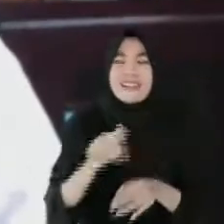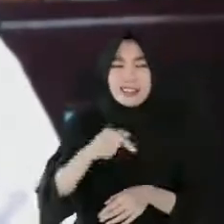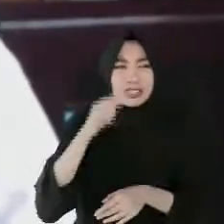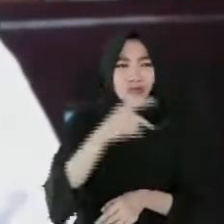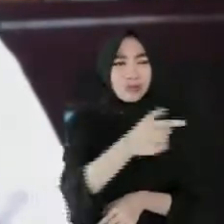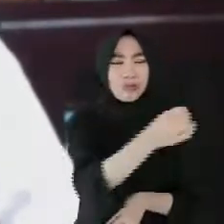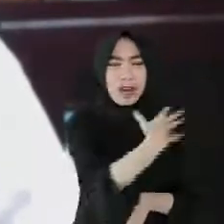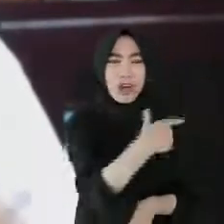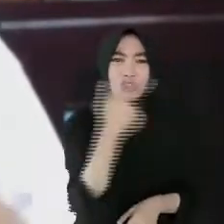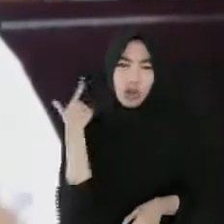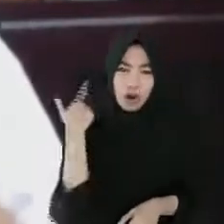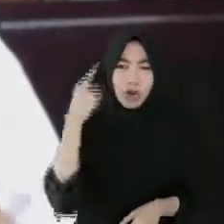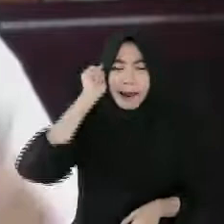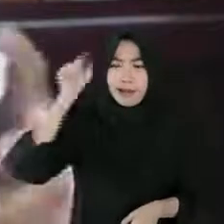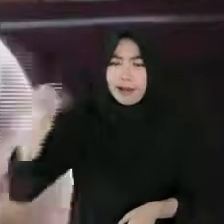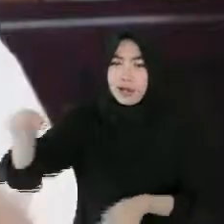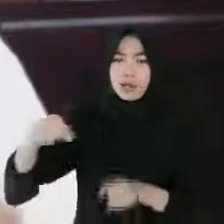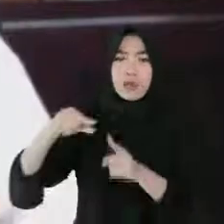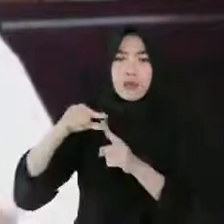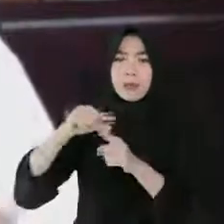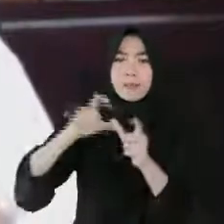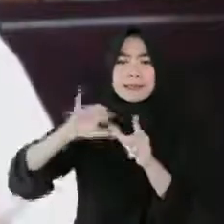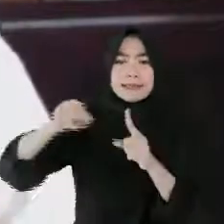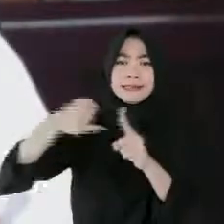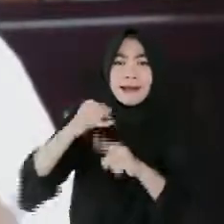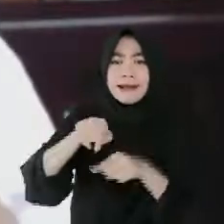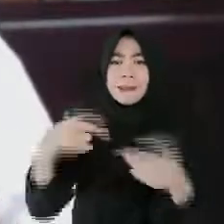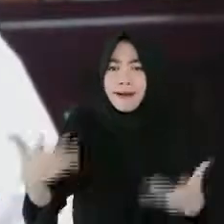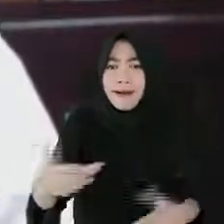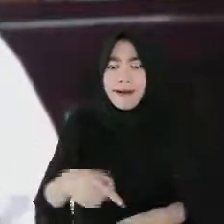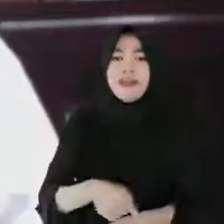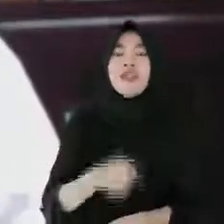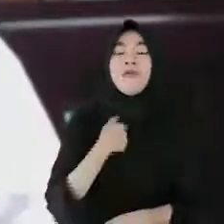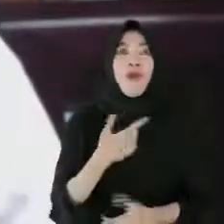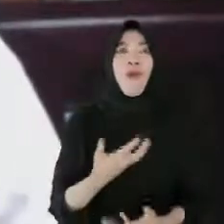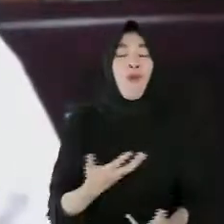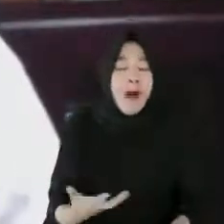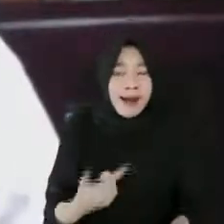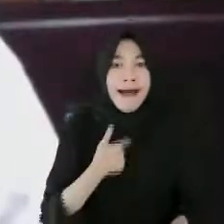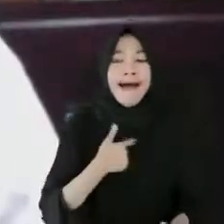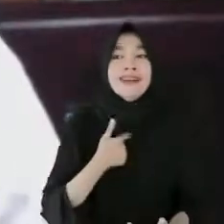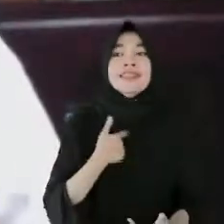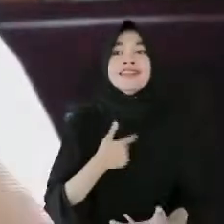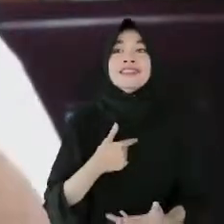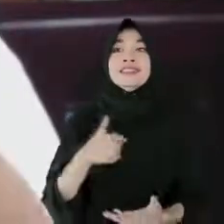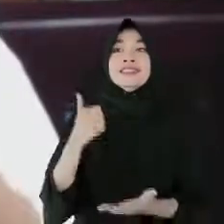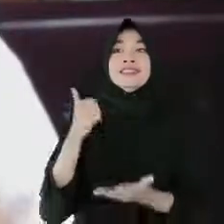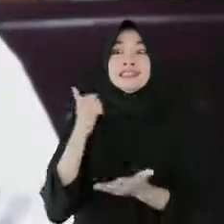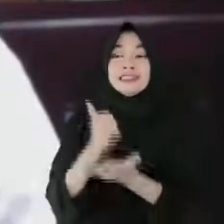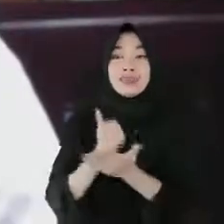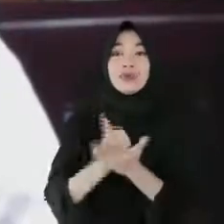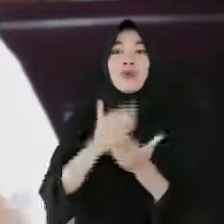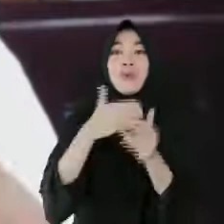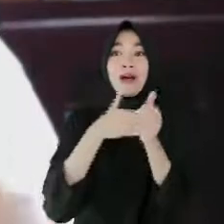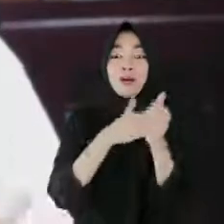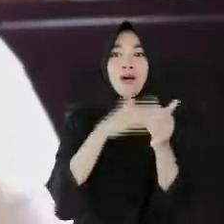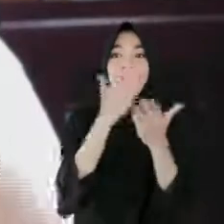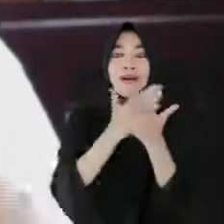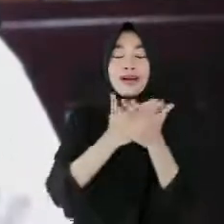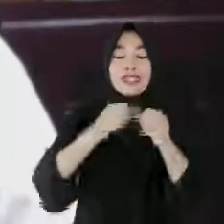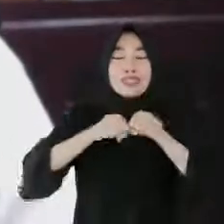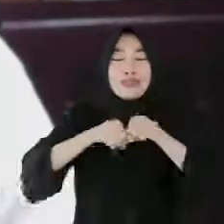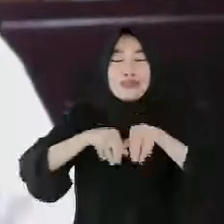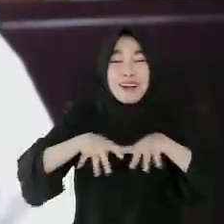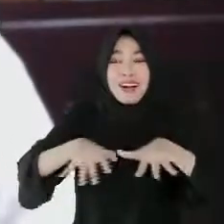persijanya udah kami Ingatkan malam itu dia poinnya adalah selama itu panduan itu kami sebarluaskan kami sampaikan